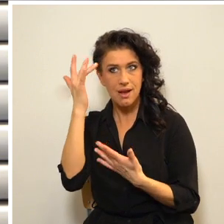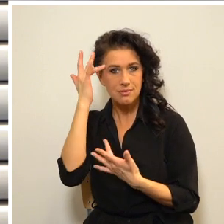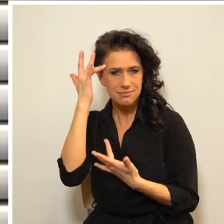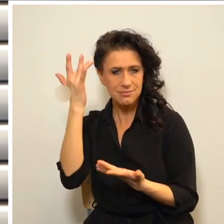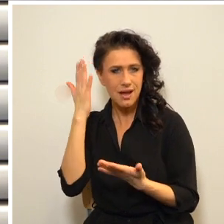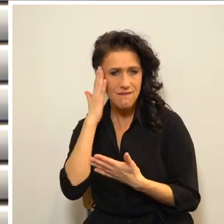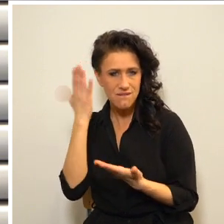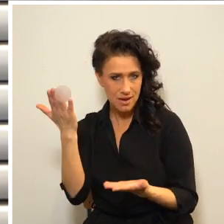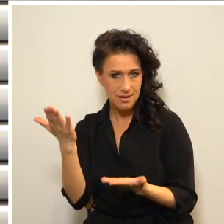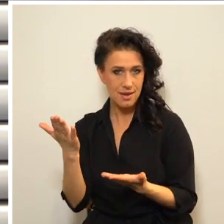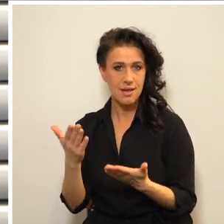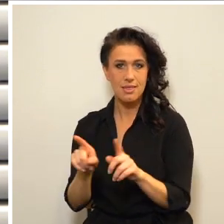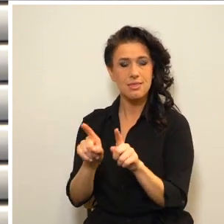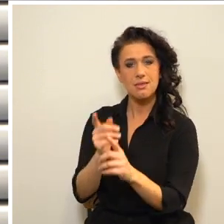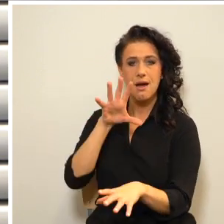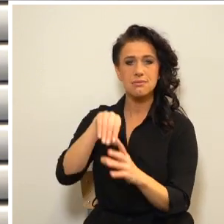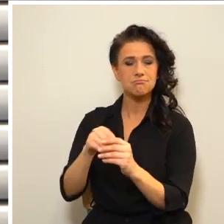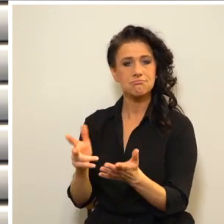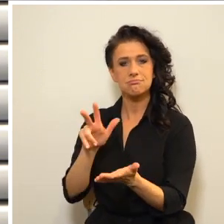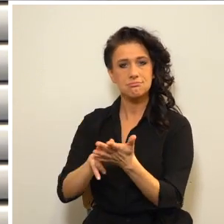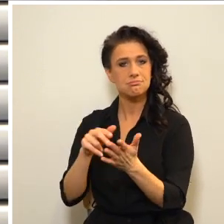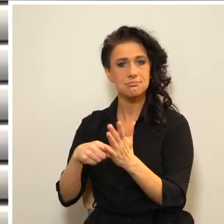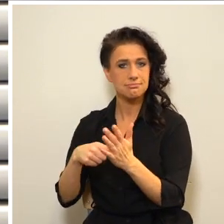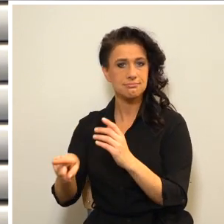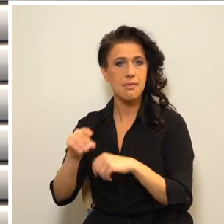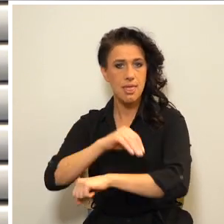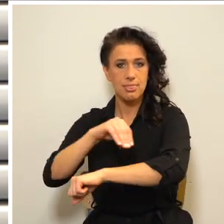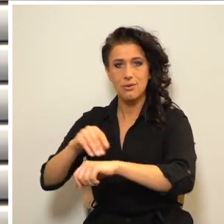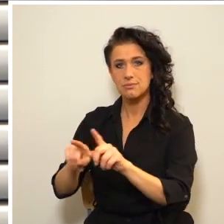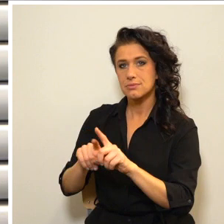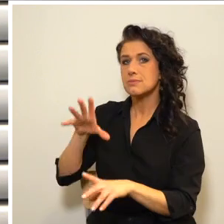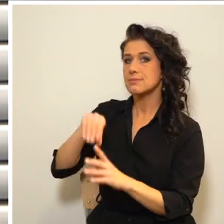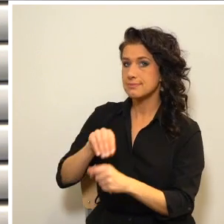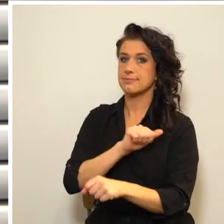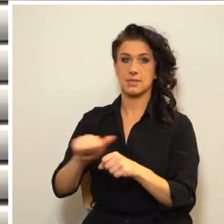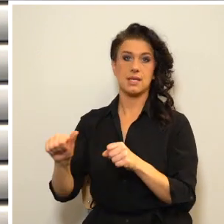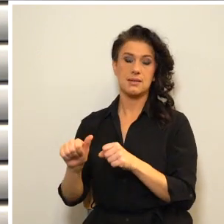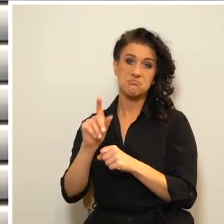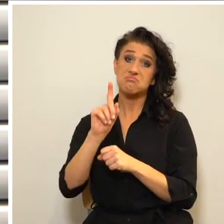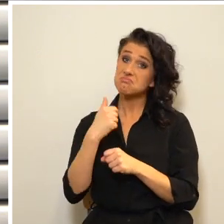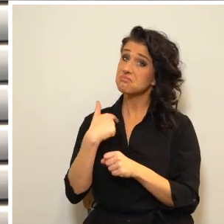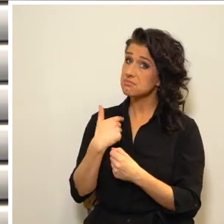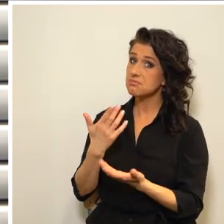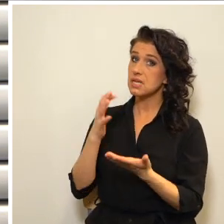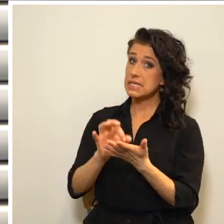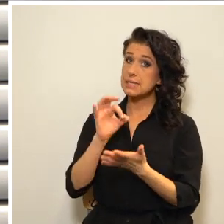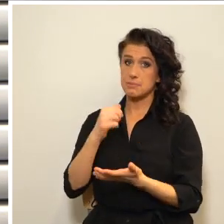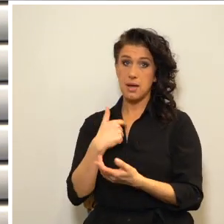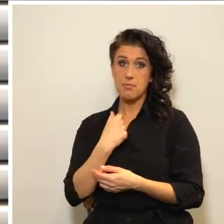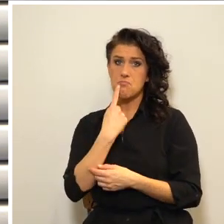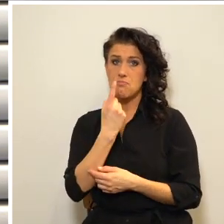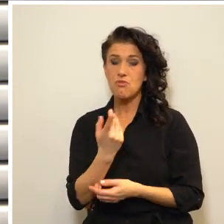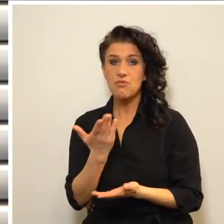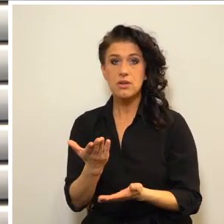akceptacja tej metody leczenia też natomiast chyba chyba zaryzykowałbym takie